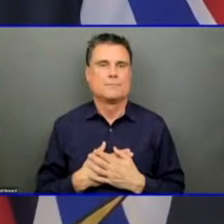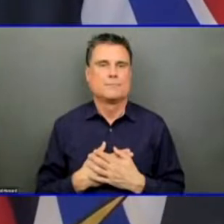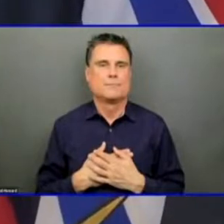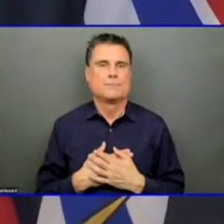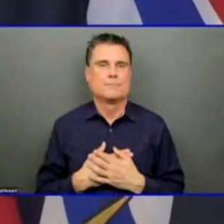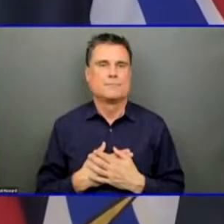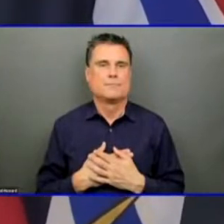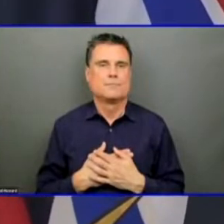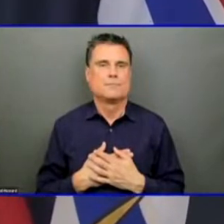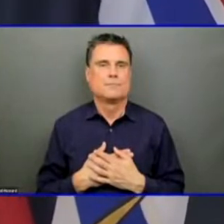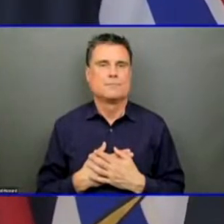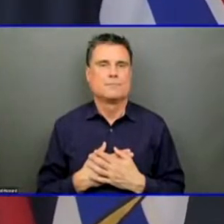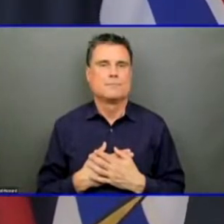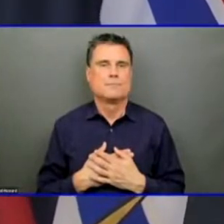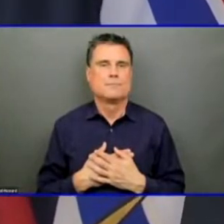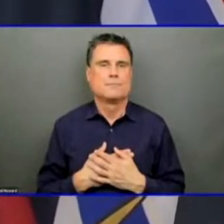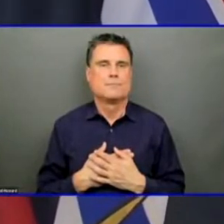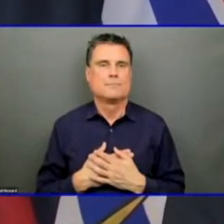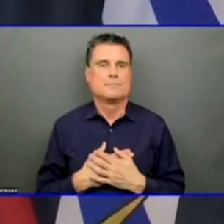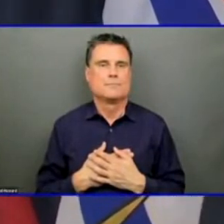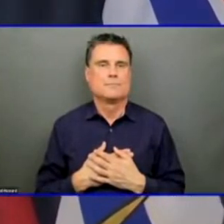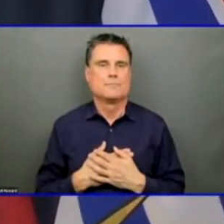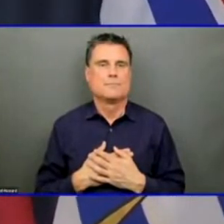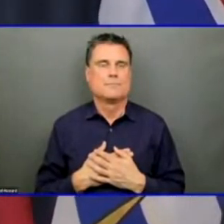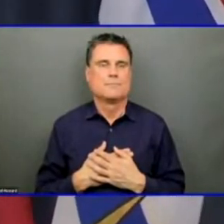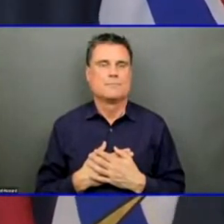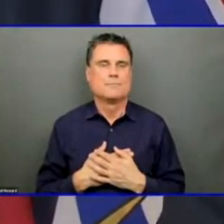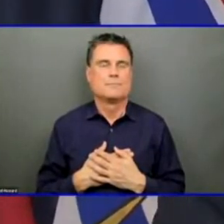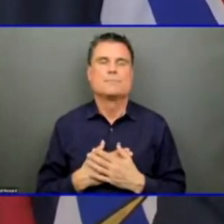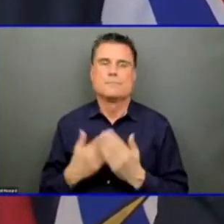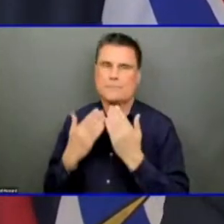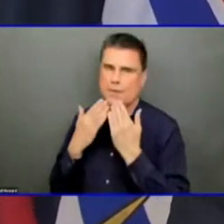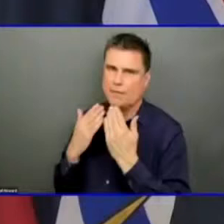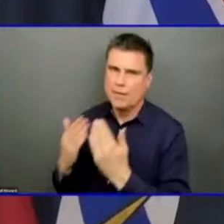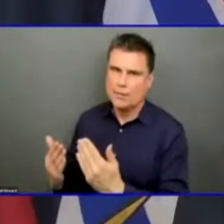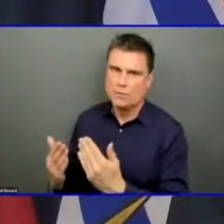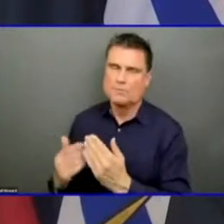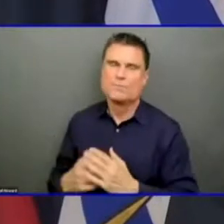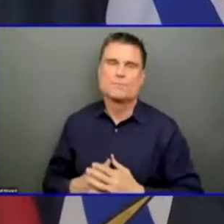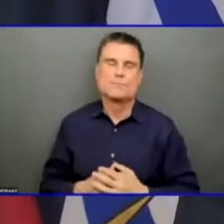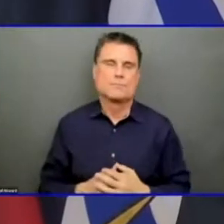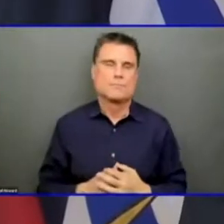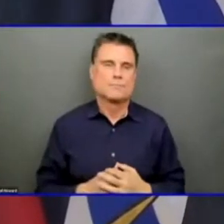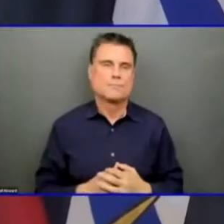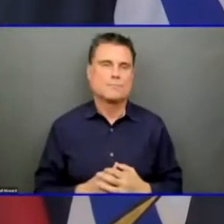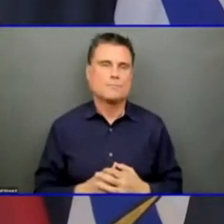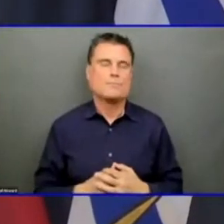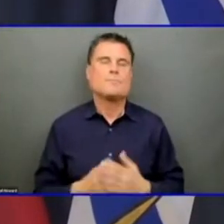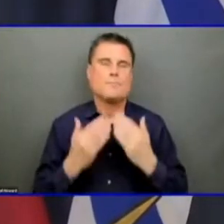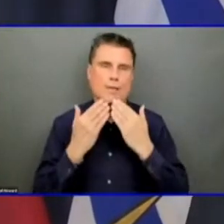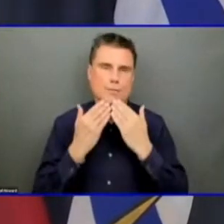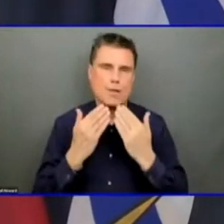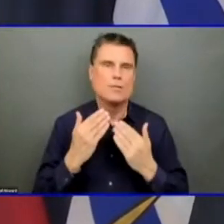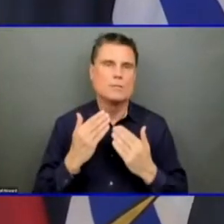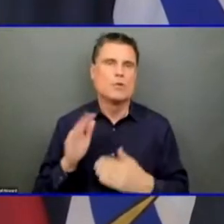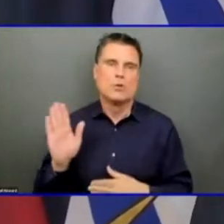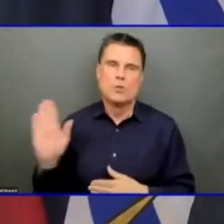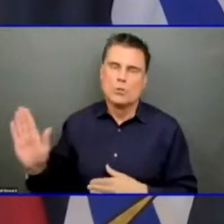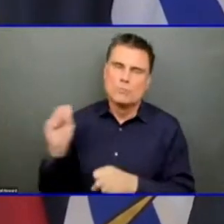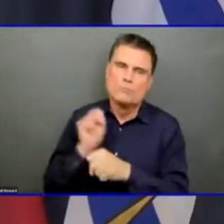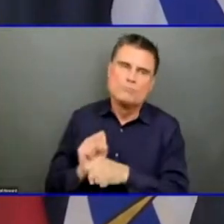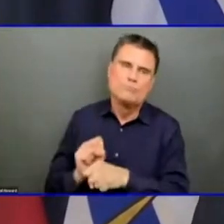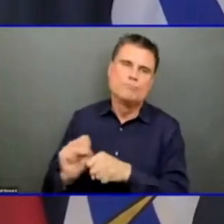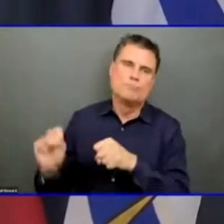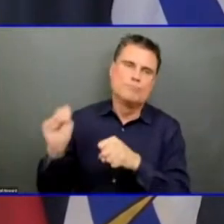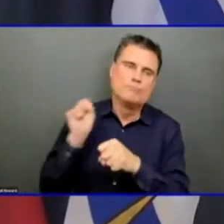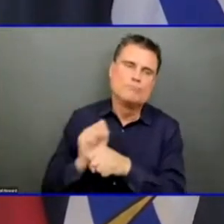又特别的那个精力充沛特别的想与人交往，要社交所以老